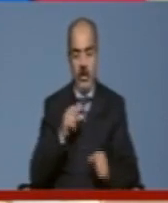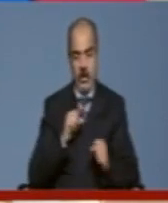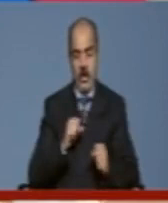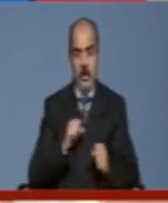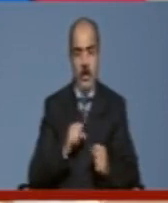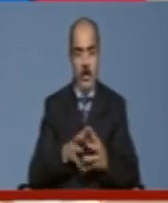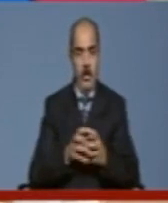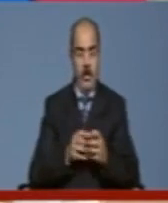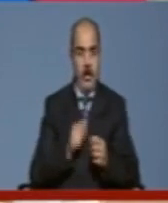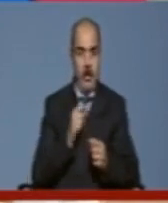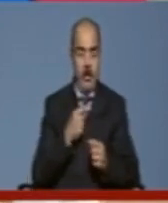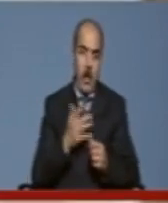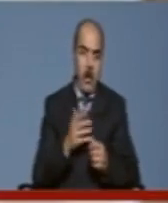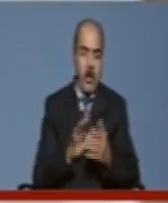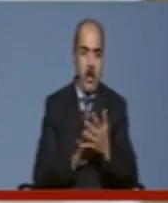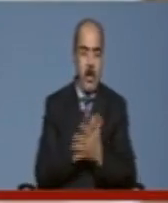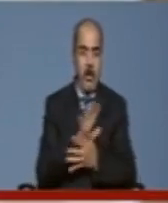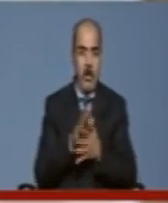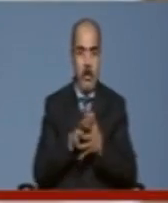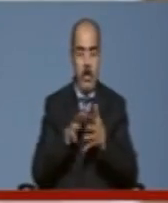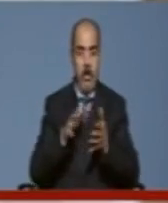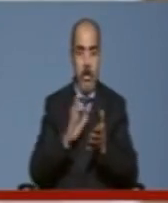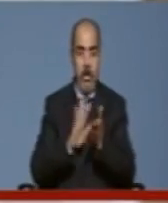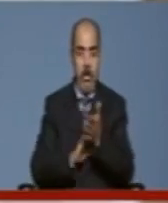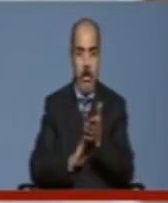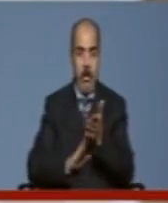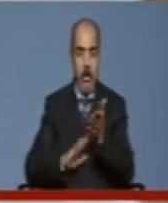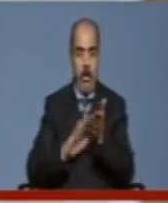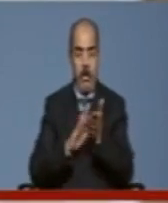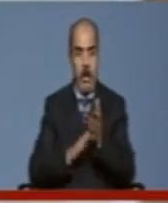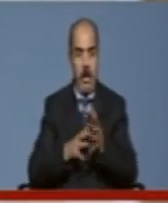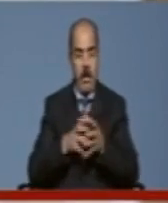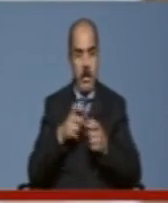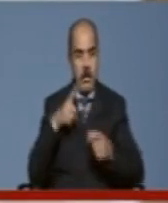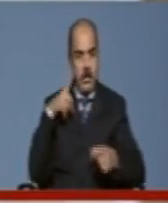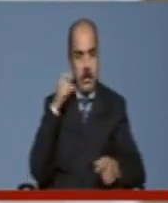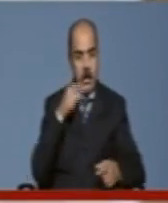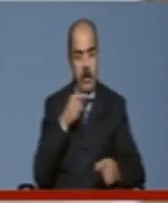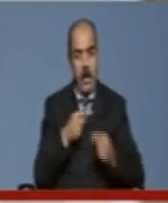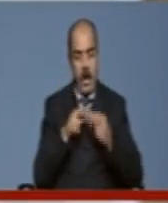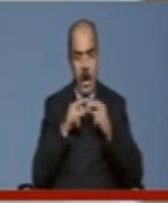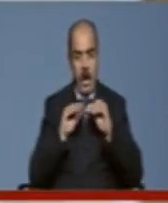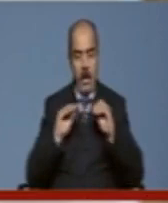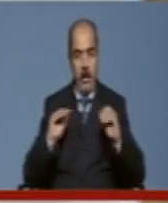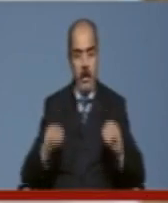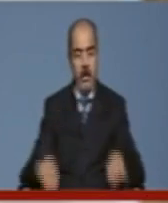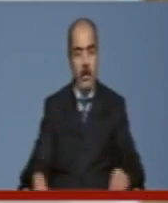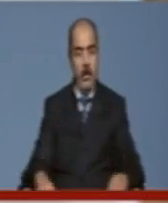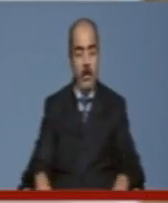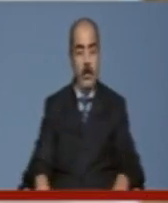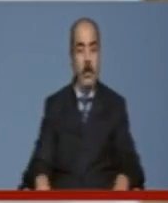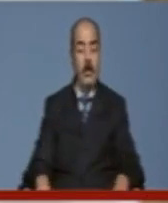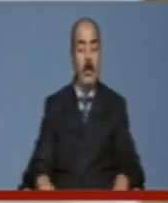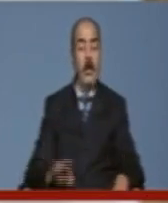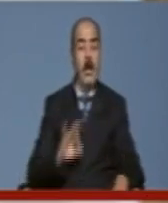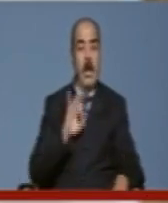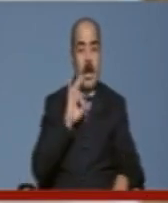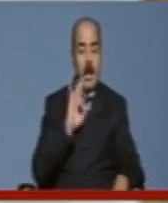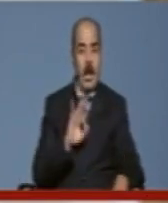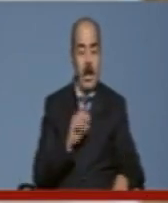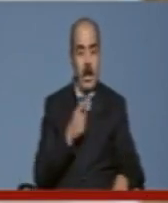أن يقودنا إلى مخاطر وتصعيد، وهذا ما تكلمنا عنه، وبالتالي من الضرورة أن نقوم